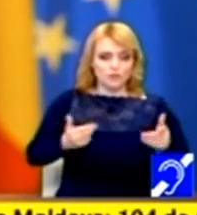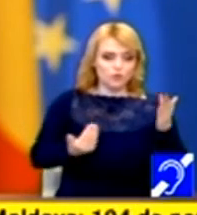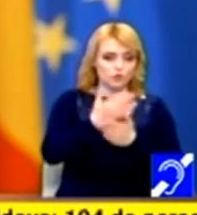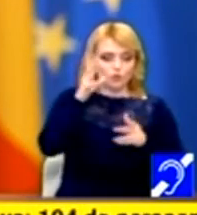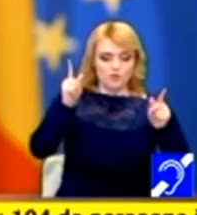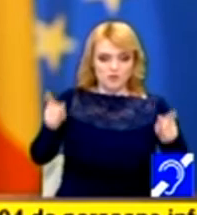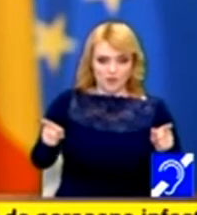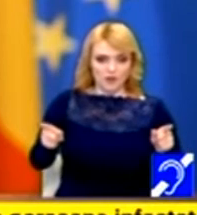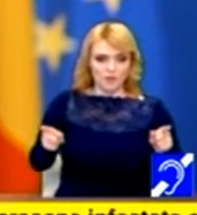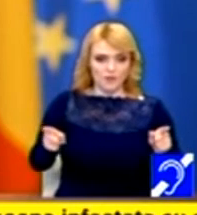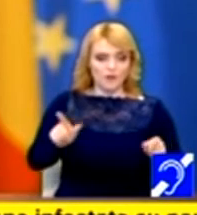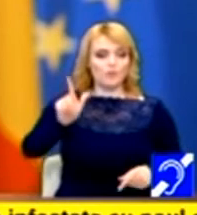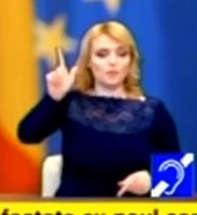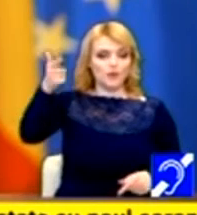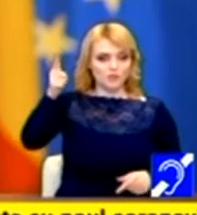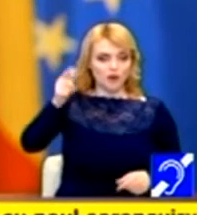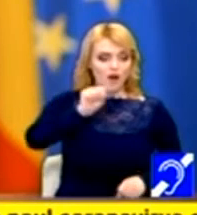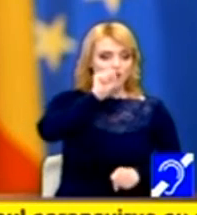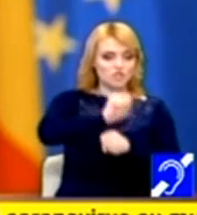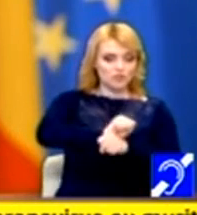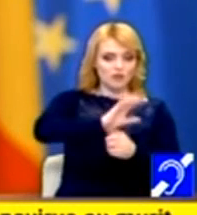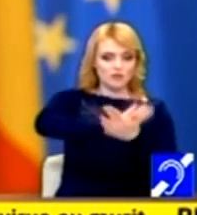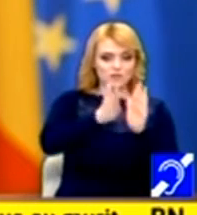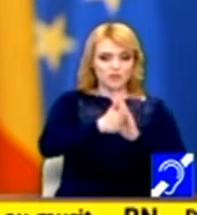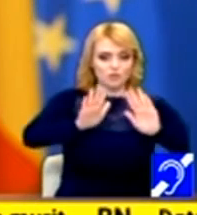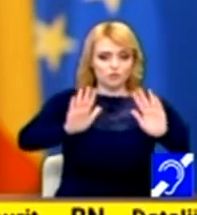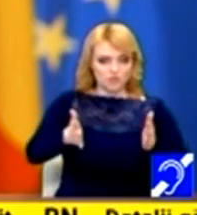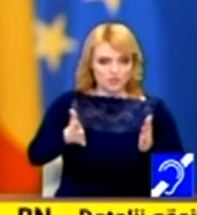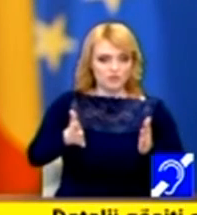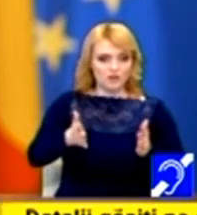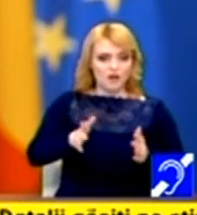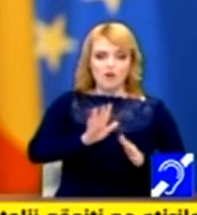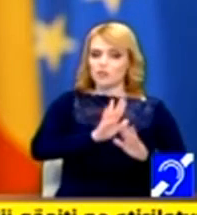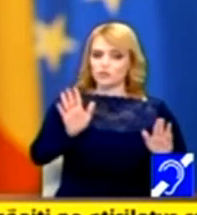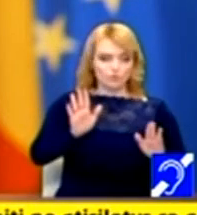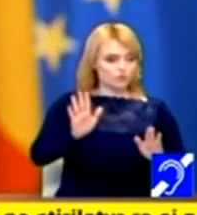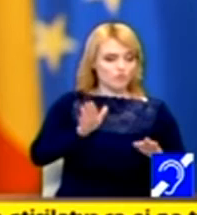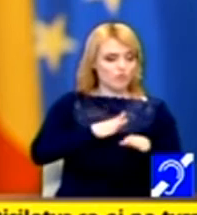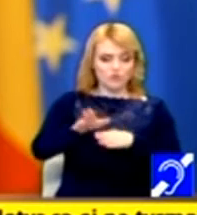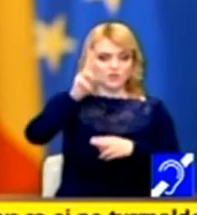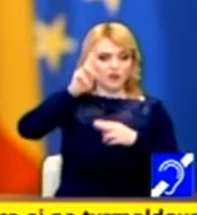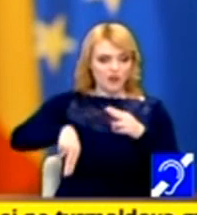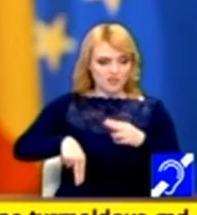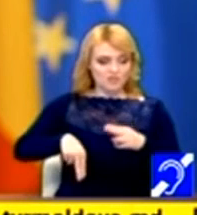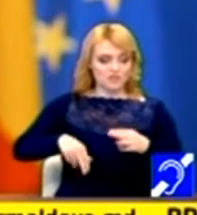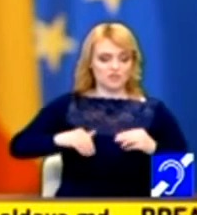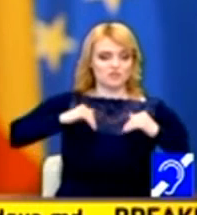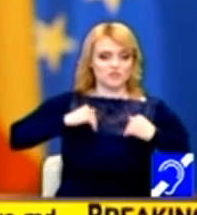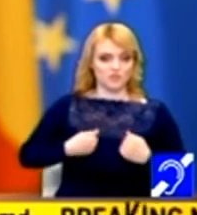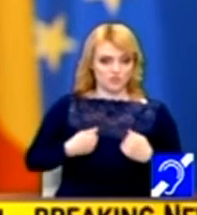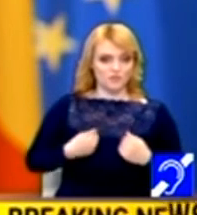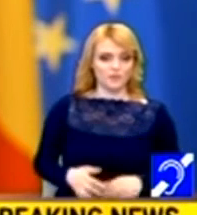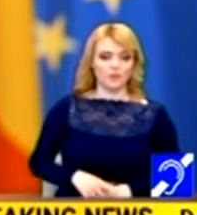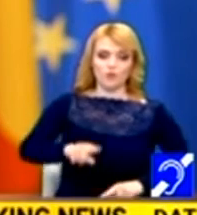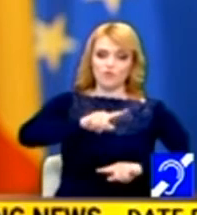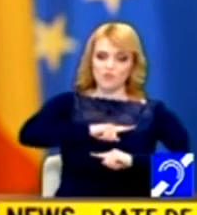etapă, pentru că încetarea stării de urgență nu echivalează, din păcate, cu